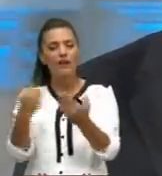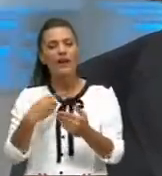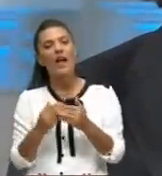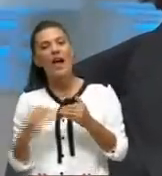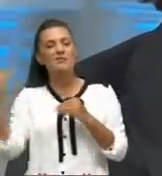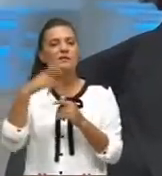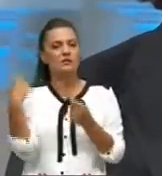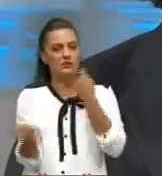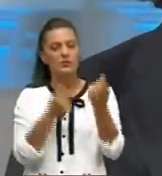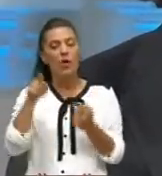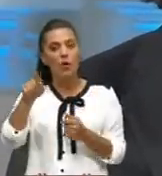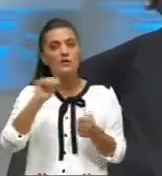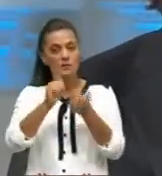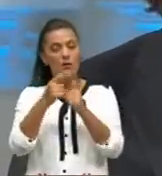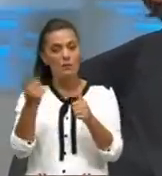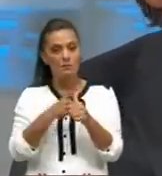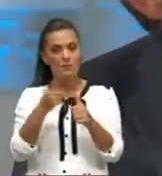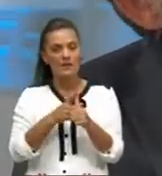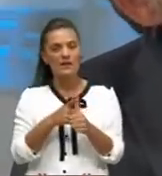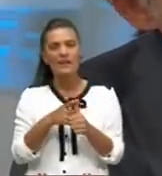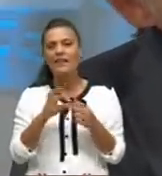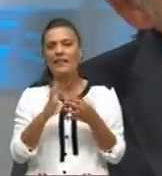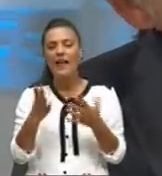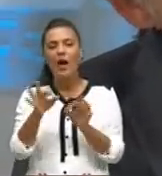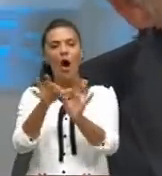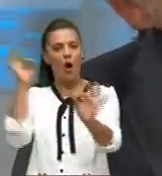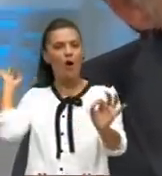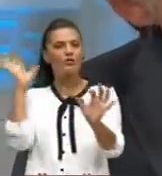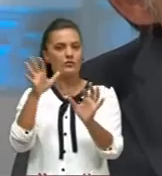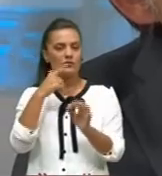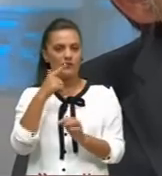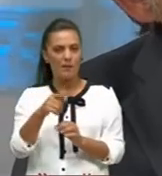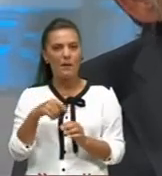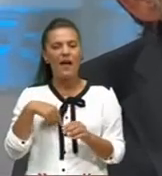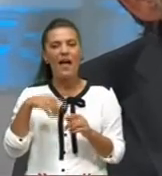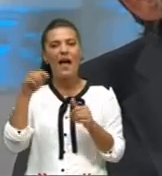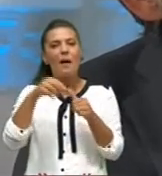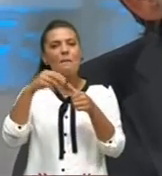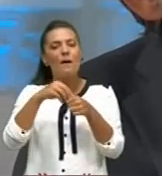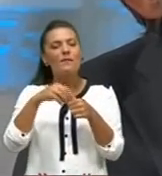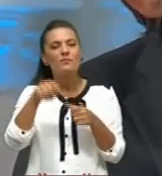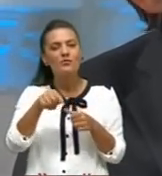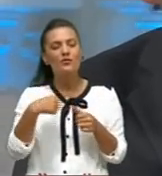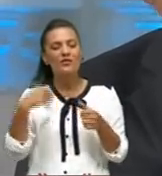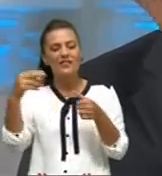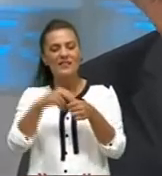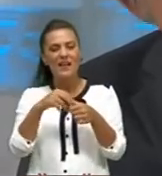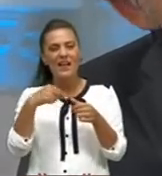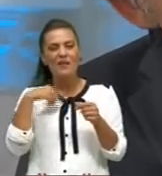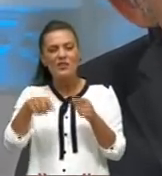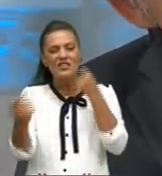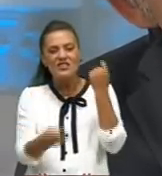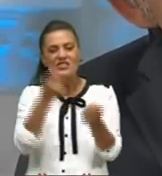aşmaya çalışıyoruz. Ki o sporlardan biri nedir, evet, efendim? Okçuluk tabii. Okçuluk değil, evet, mi? Parmağınızda da zaten, evet, sanıyorum bunun sembolü olan ve bu